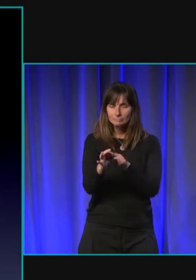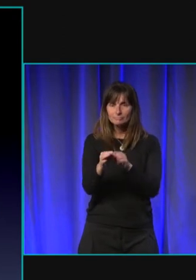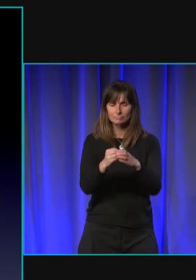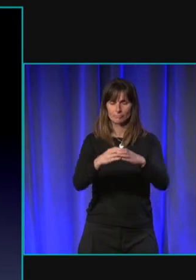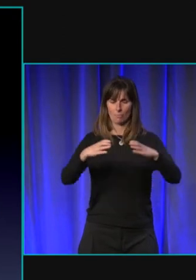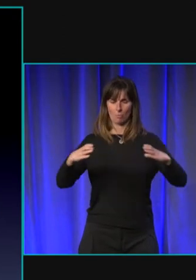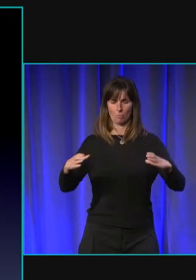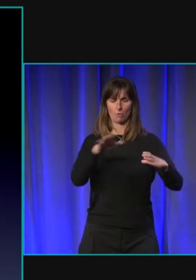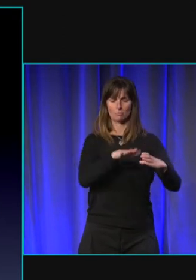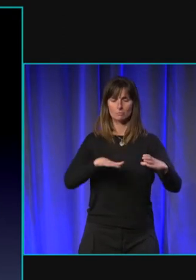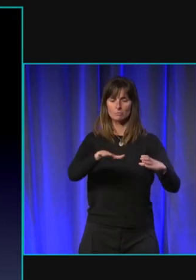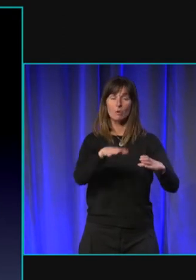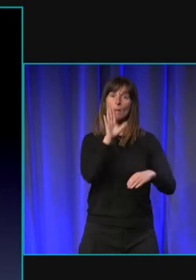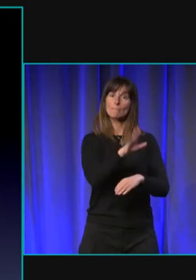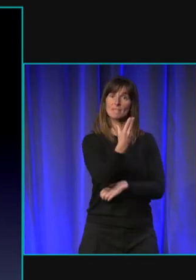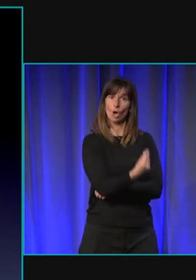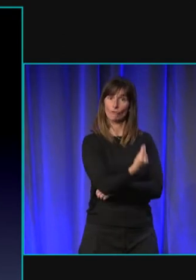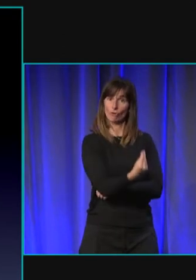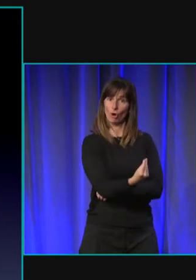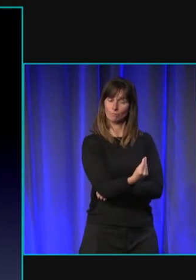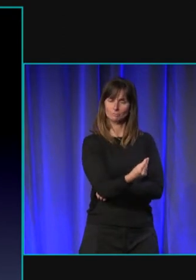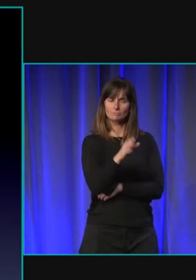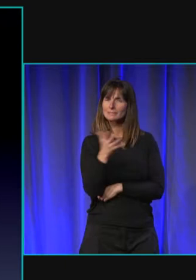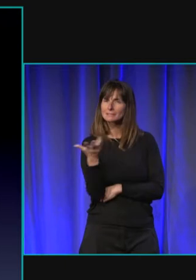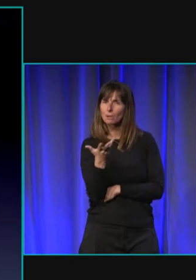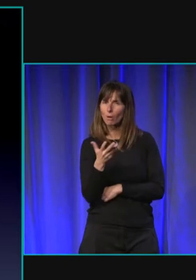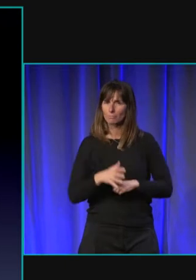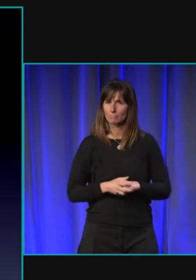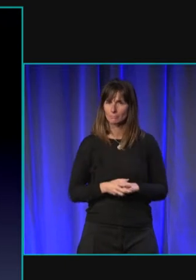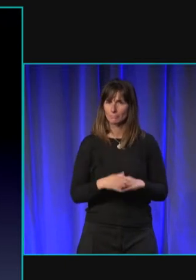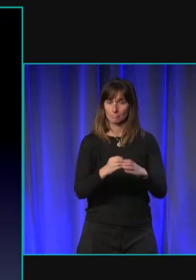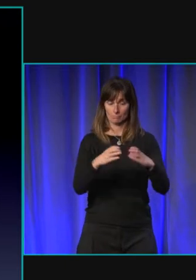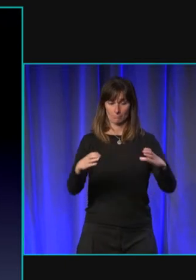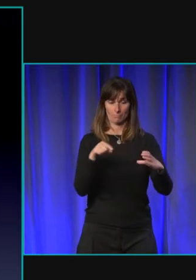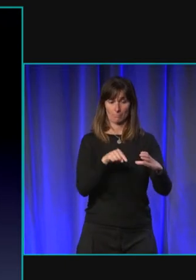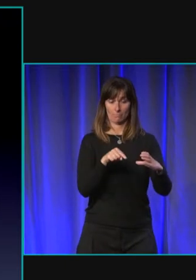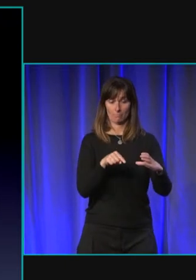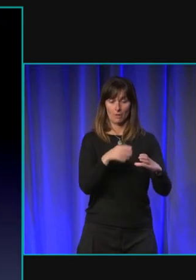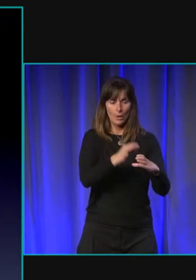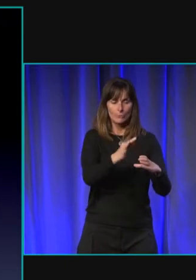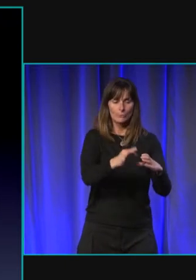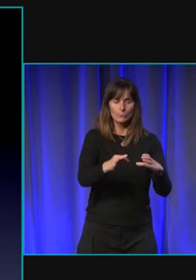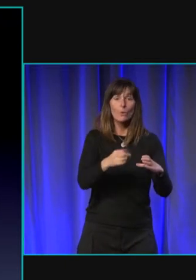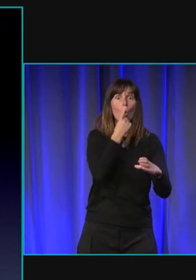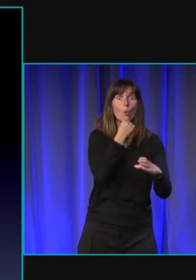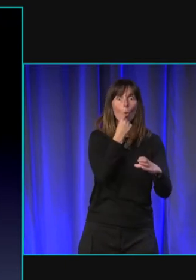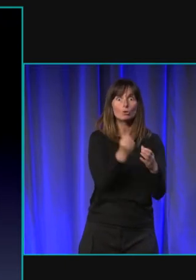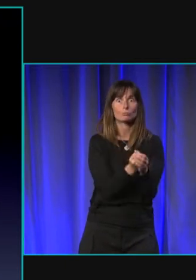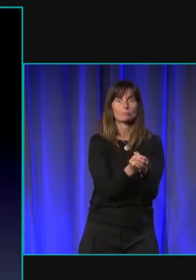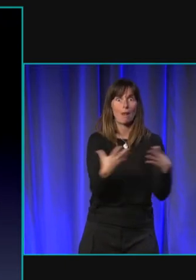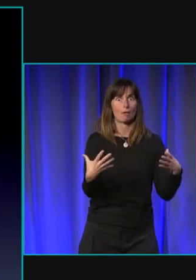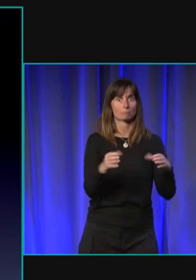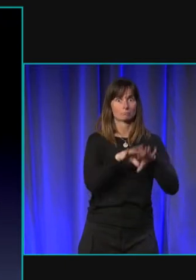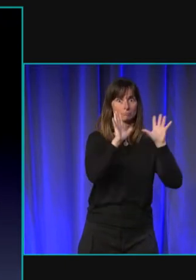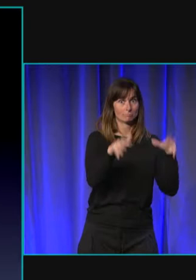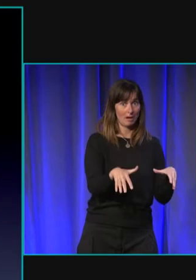fascicule musculaire chez un enfant, l'enfant a la particularité d'avoir un gros pourcentage de fibres lentes, de fibres rouges,